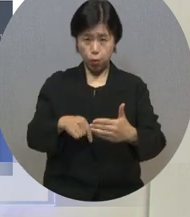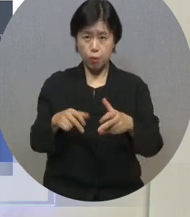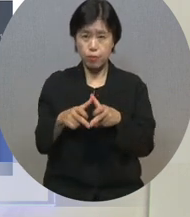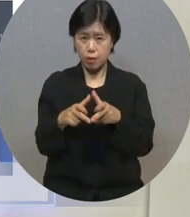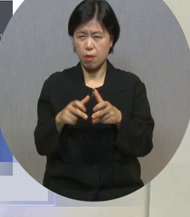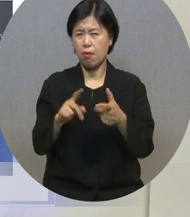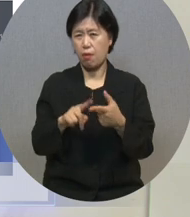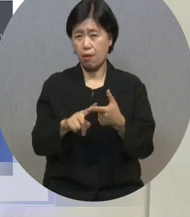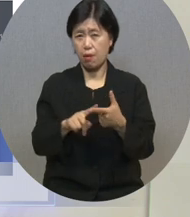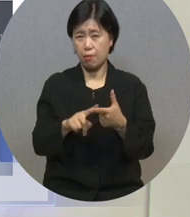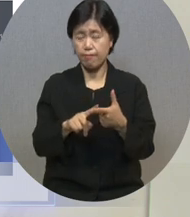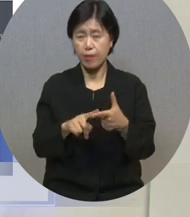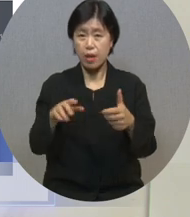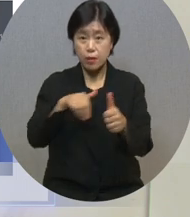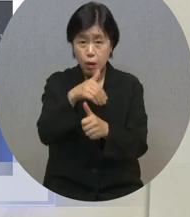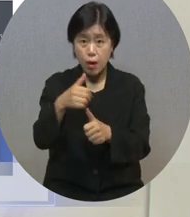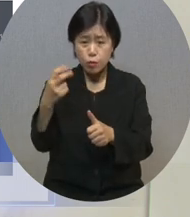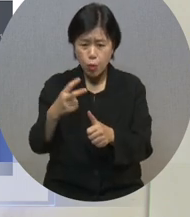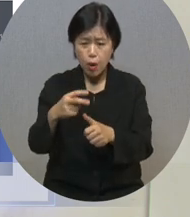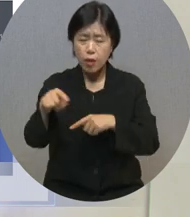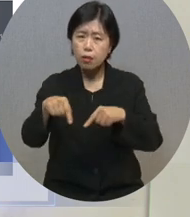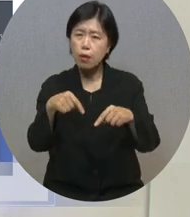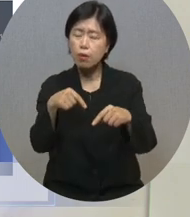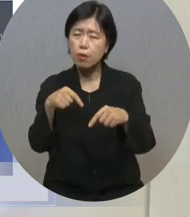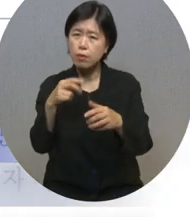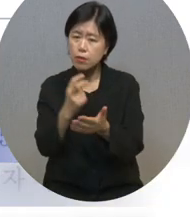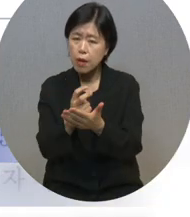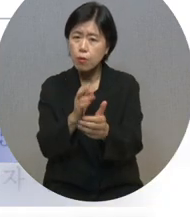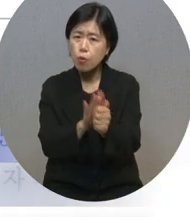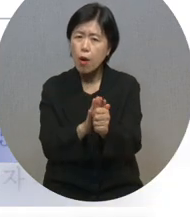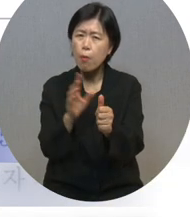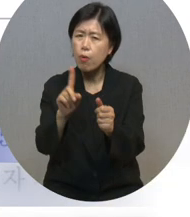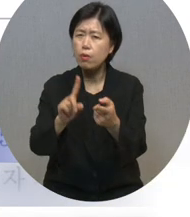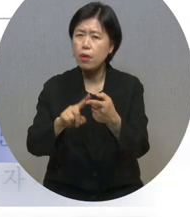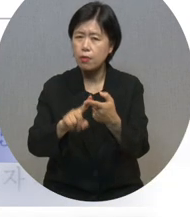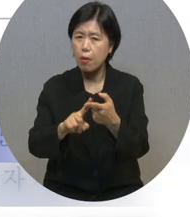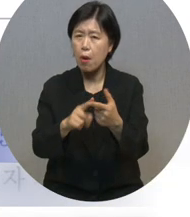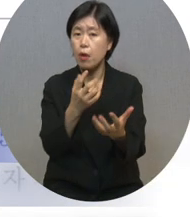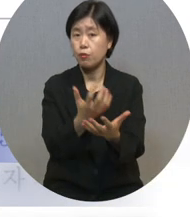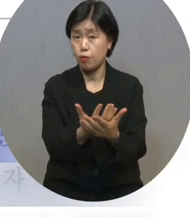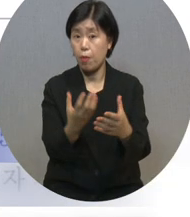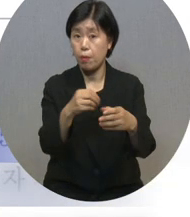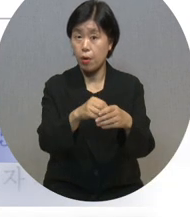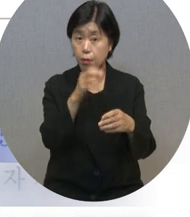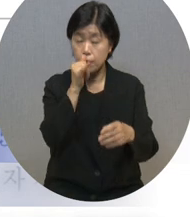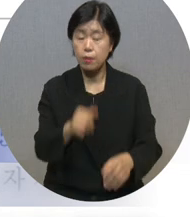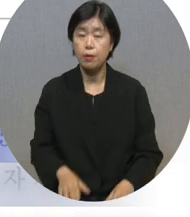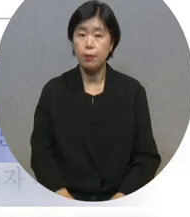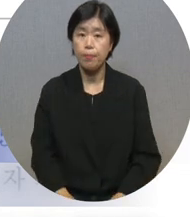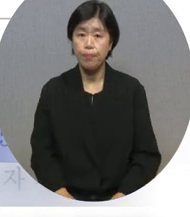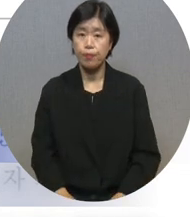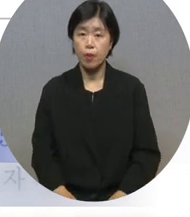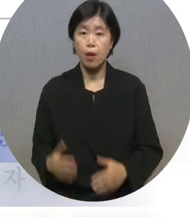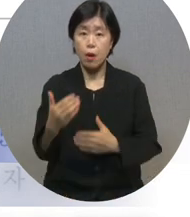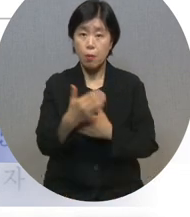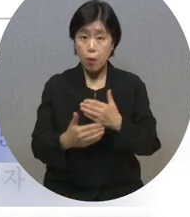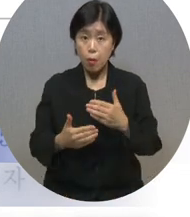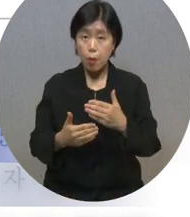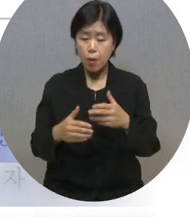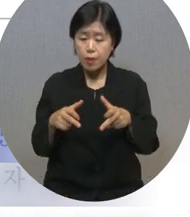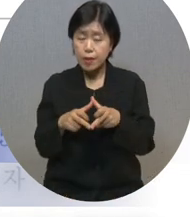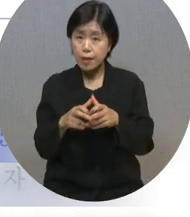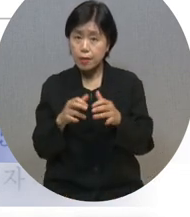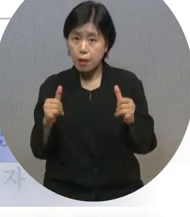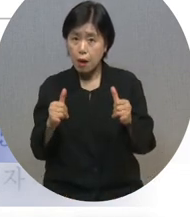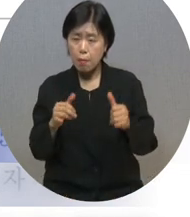어떠한 정책 지원이 필요한지를 고민하는 자료입니다. 또한 발간 자료에는 내부 장애인들의 만성질환